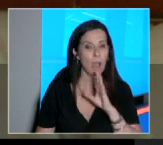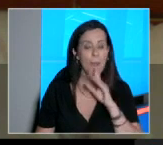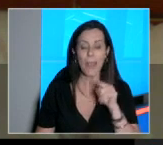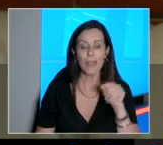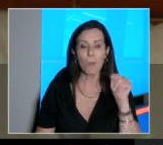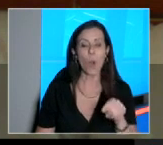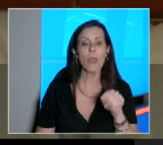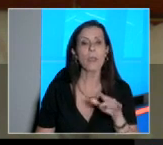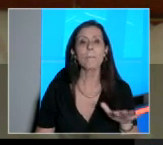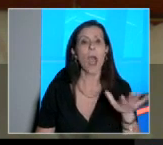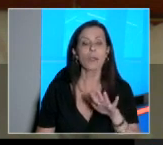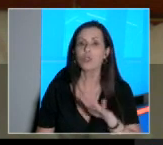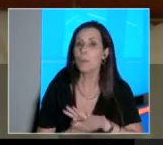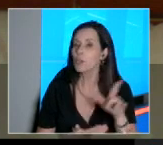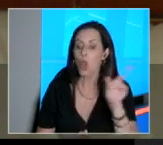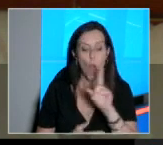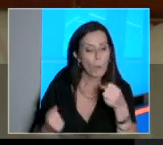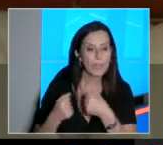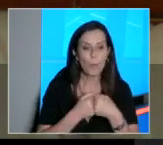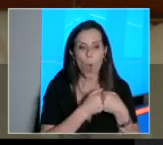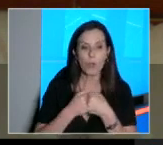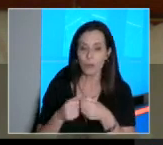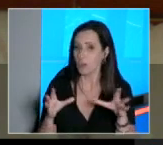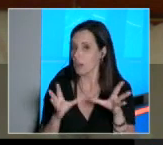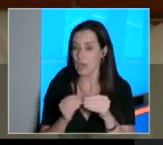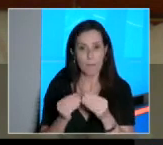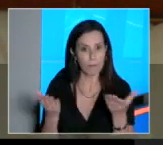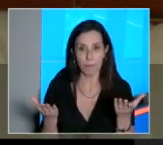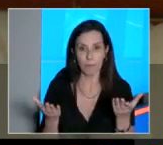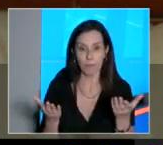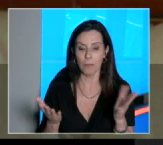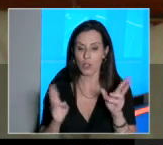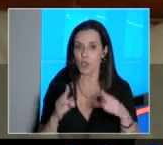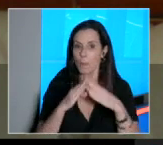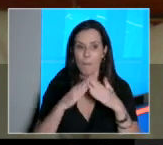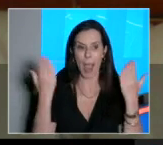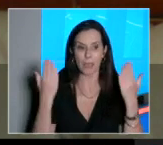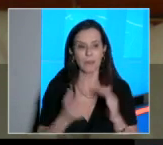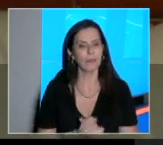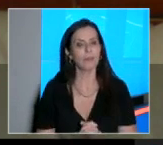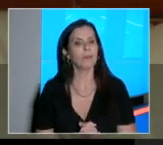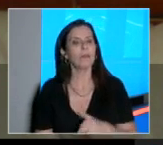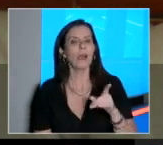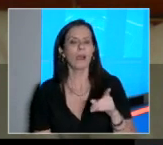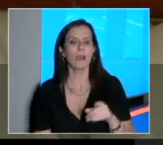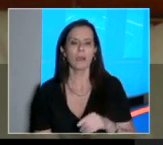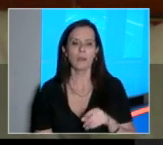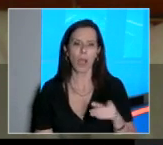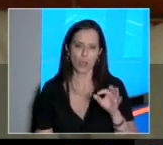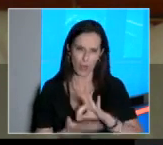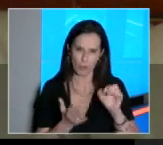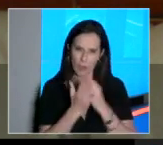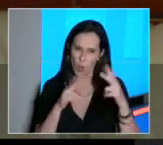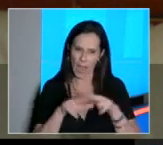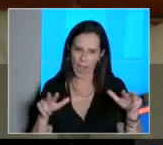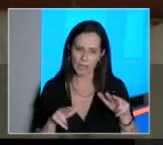הבעיה כאן היא מערכת שפשוט לא מתמודדת עם המשקל שבאים מהבית, זה הכל. אז בעצם מה שרוגל אלפר כותב